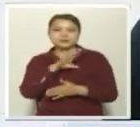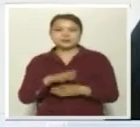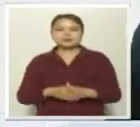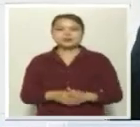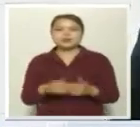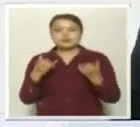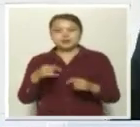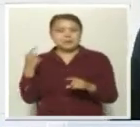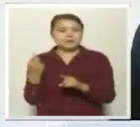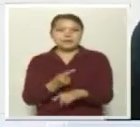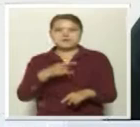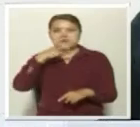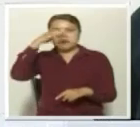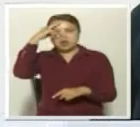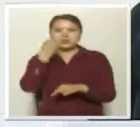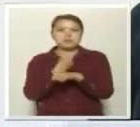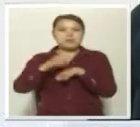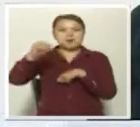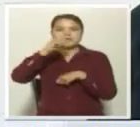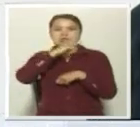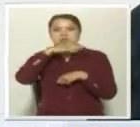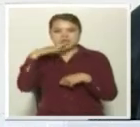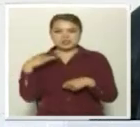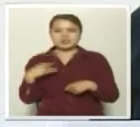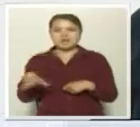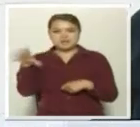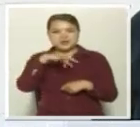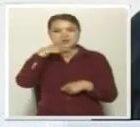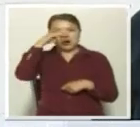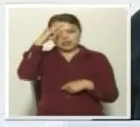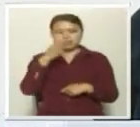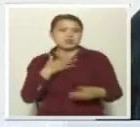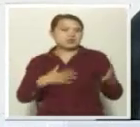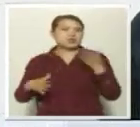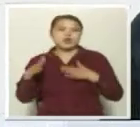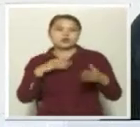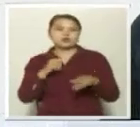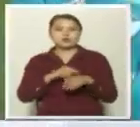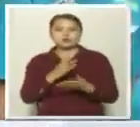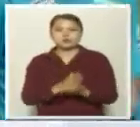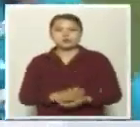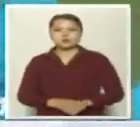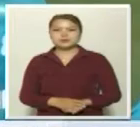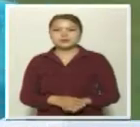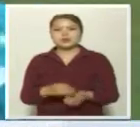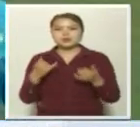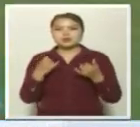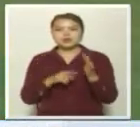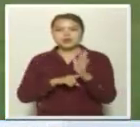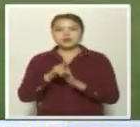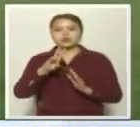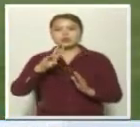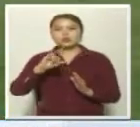клуба. Впервые казах стал чемпионом России. Это радость не только для Актау Мангистау, но и всей страны. В начале года Нуралы